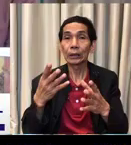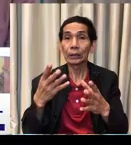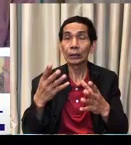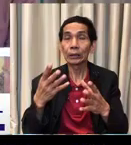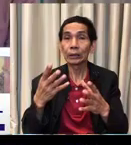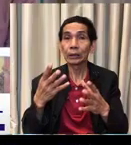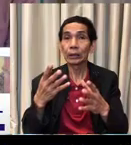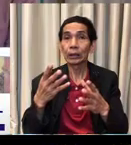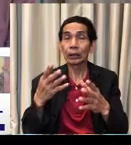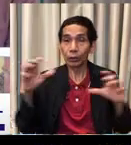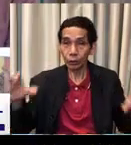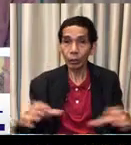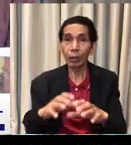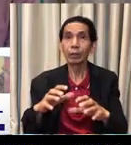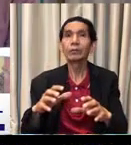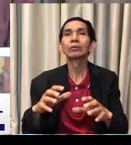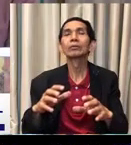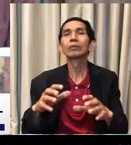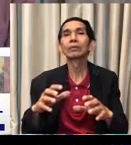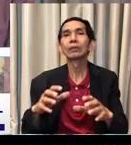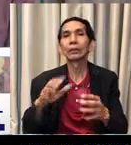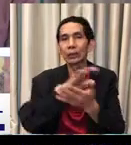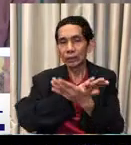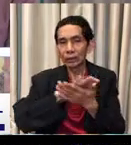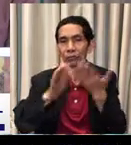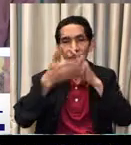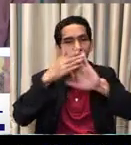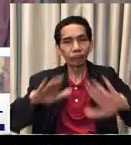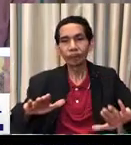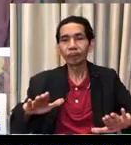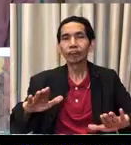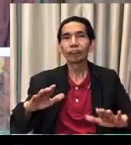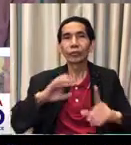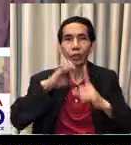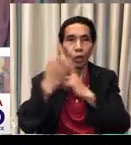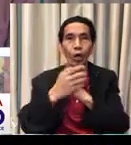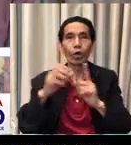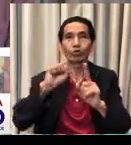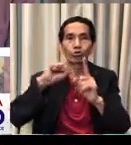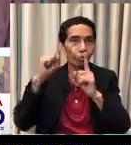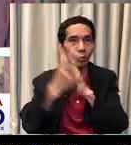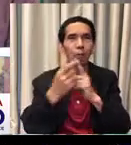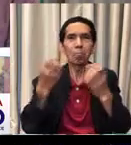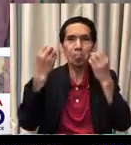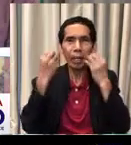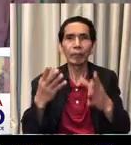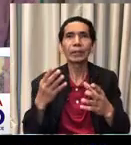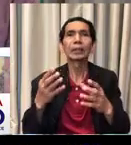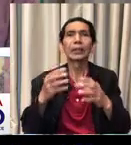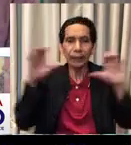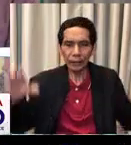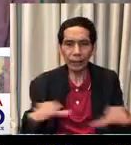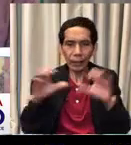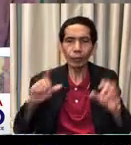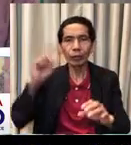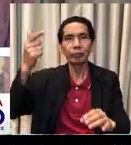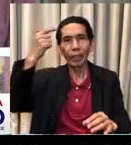ng pag-gobyerno. Peace and order, cleanliness environment, social amelioration. Marami, marami po